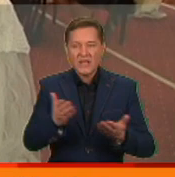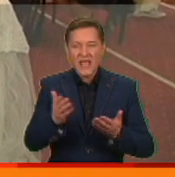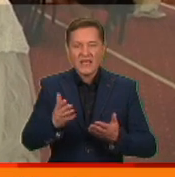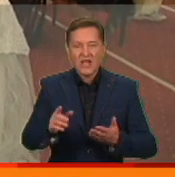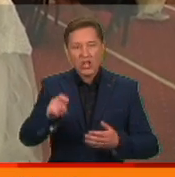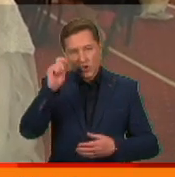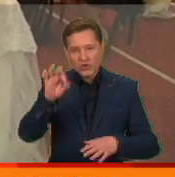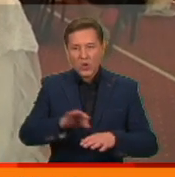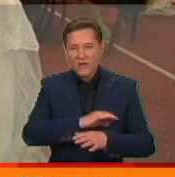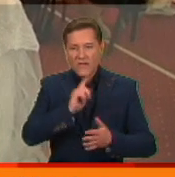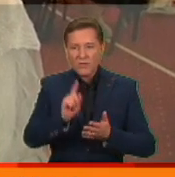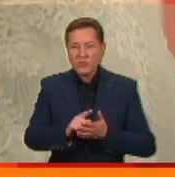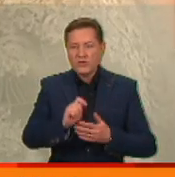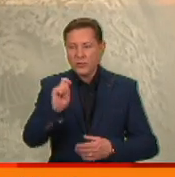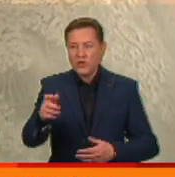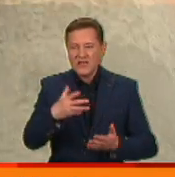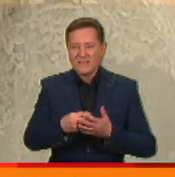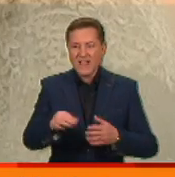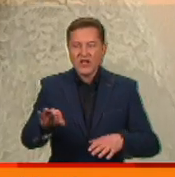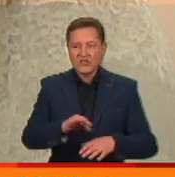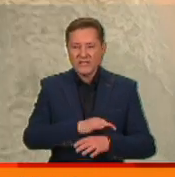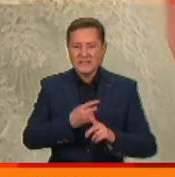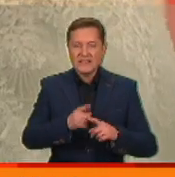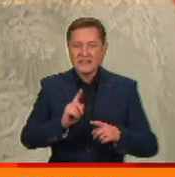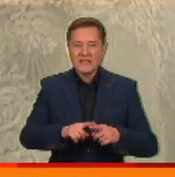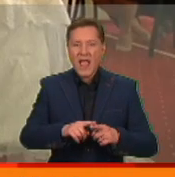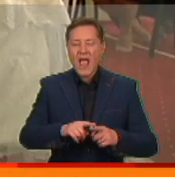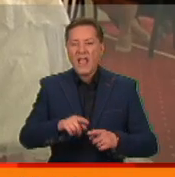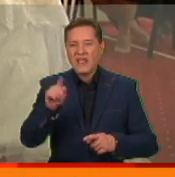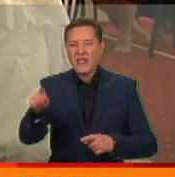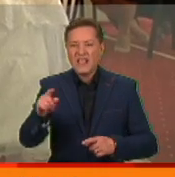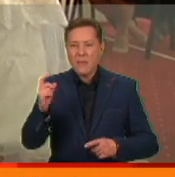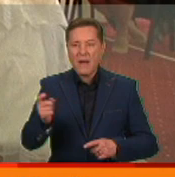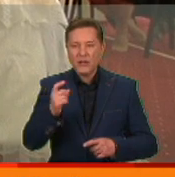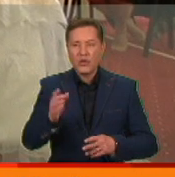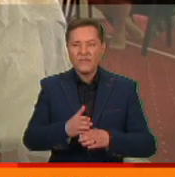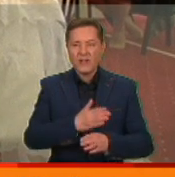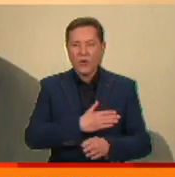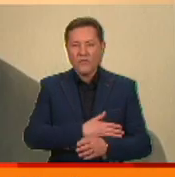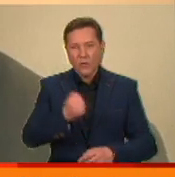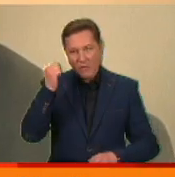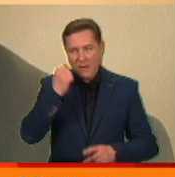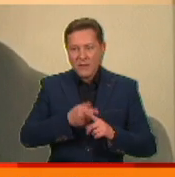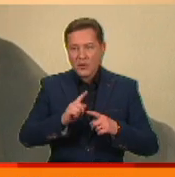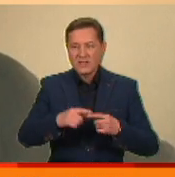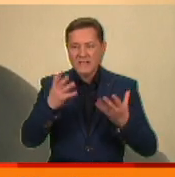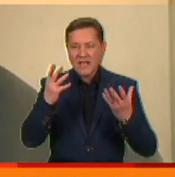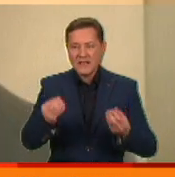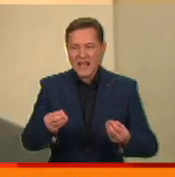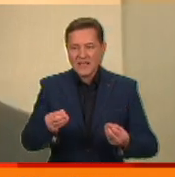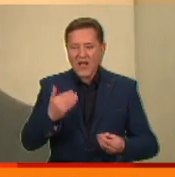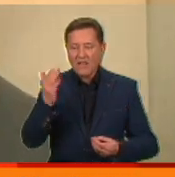чоловік мусить подарувати своїй жінці. І це стає виключно її майном на довгу пам'ять про цей день.